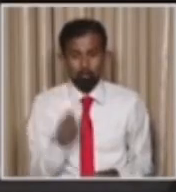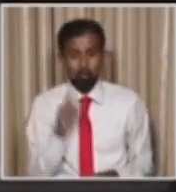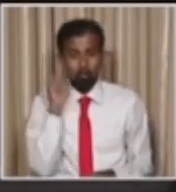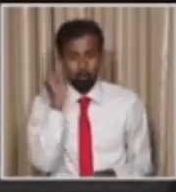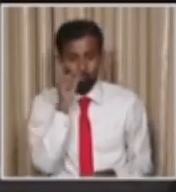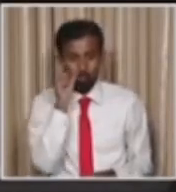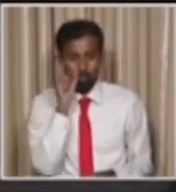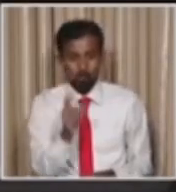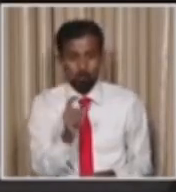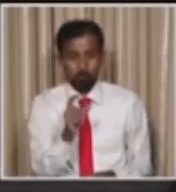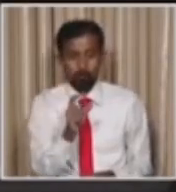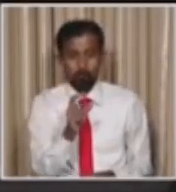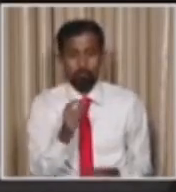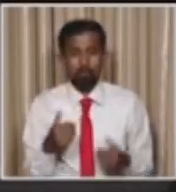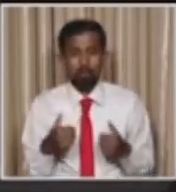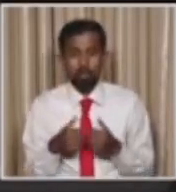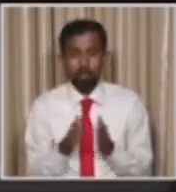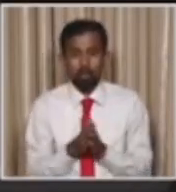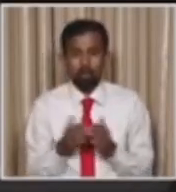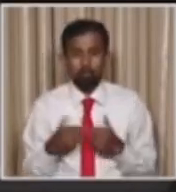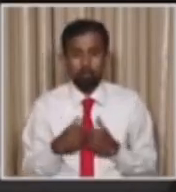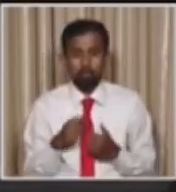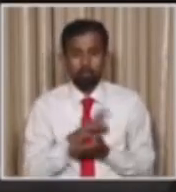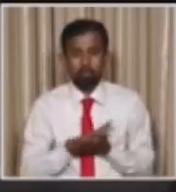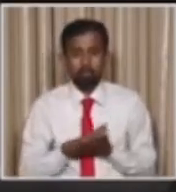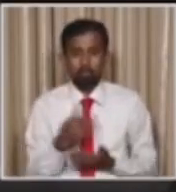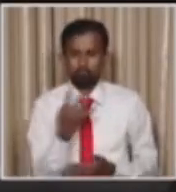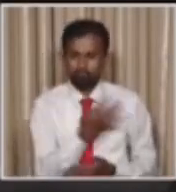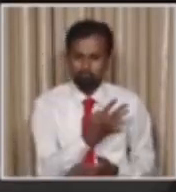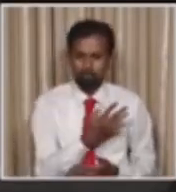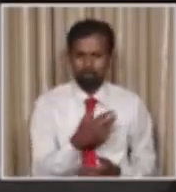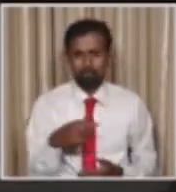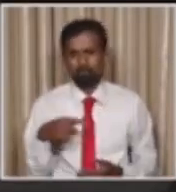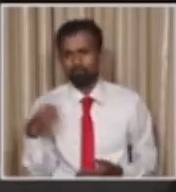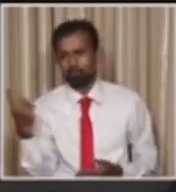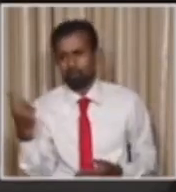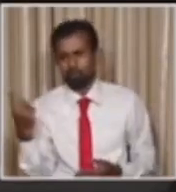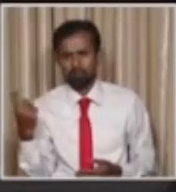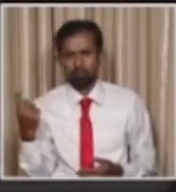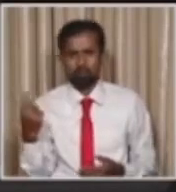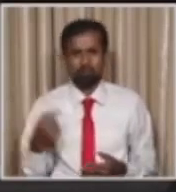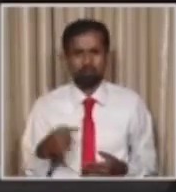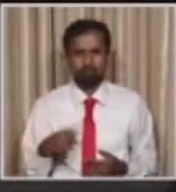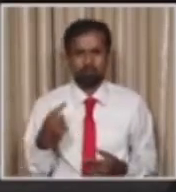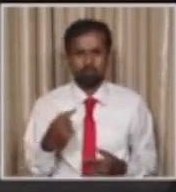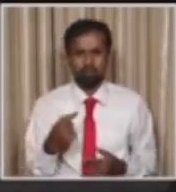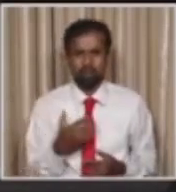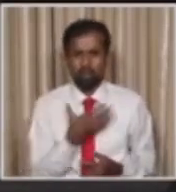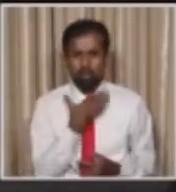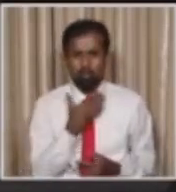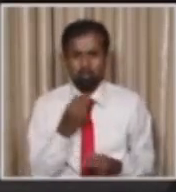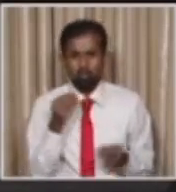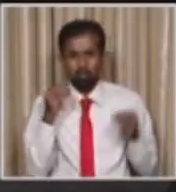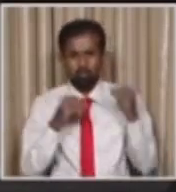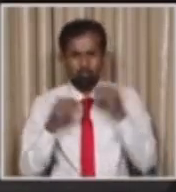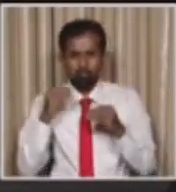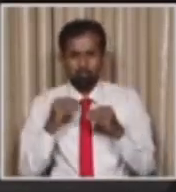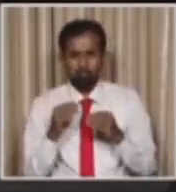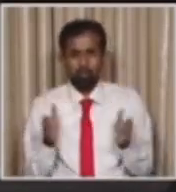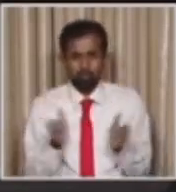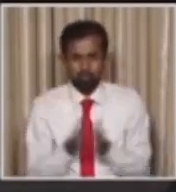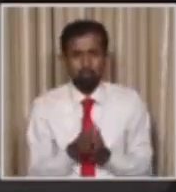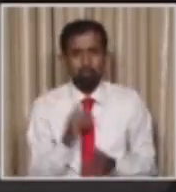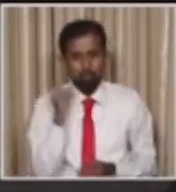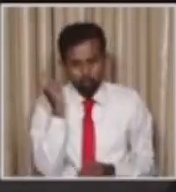සුවා ගැනීම සඳහා අපි නැත්තම් channel 4 එකේද නැත්තම් තවත් දෙයකද නැත්තම් තවත් gossip column මේකට නෙවෙයි අපි එකතු වෙලා මේක